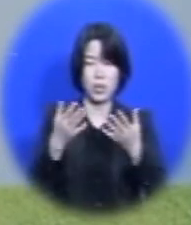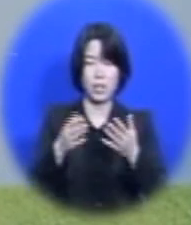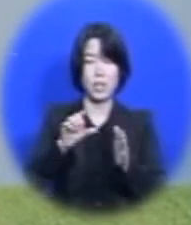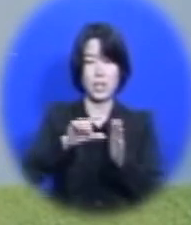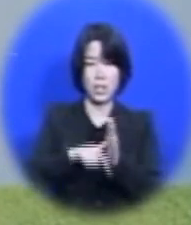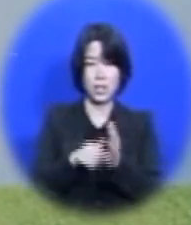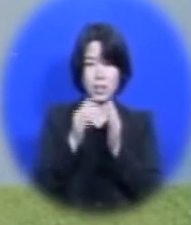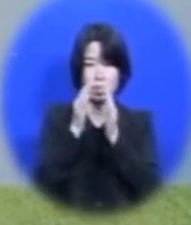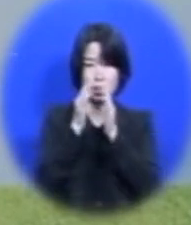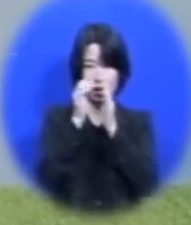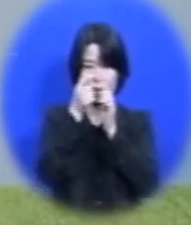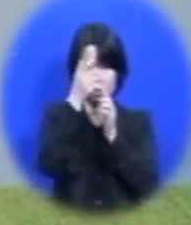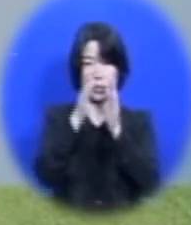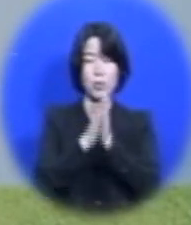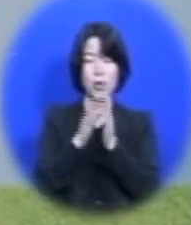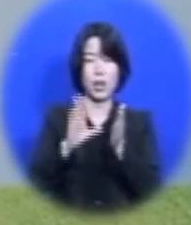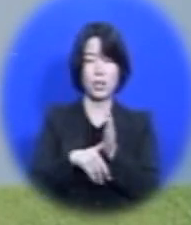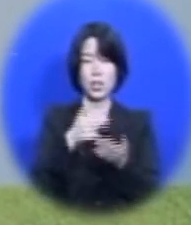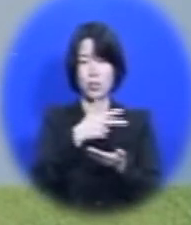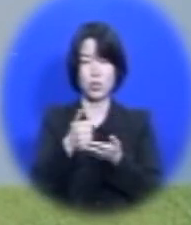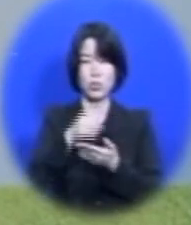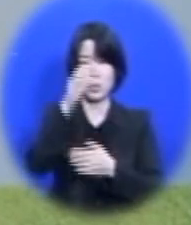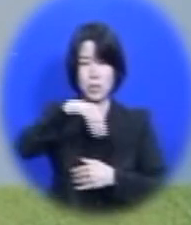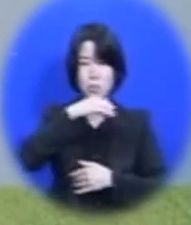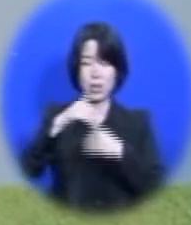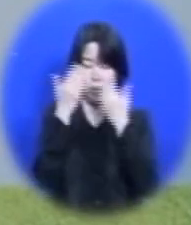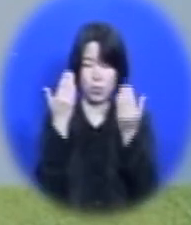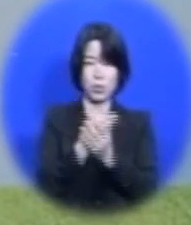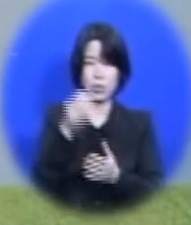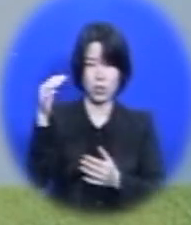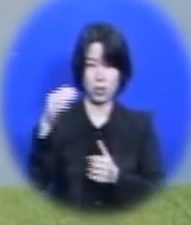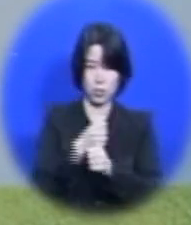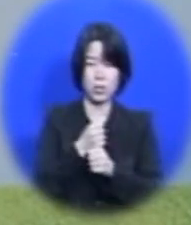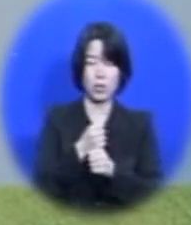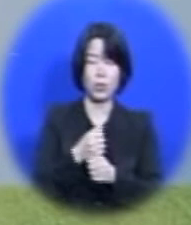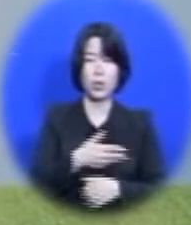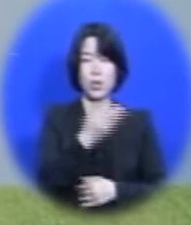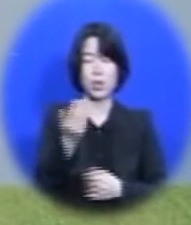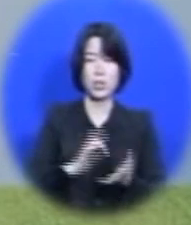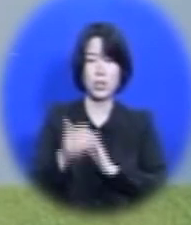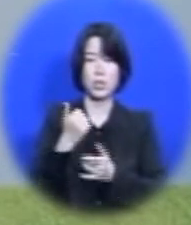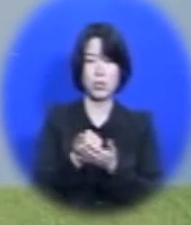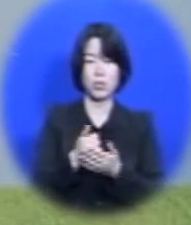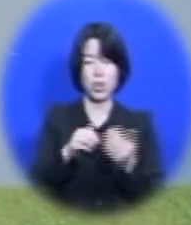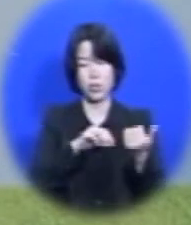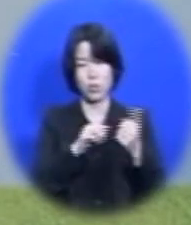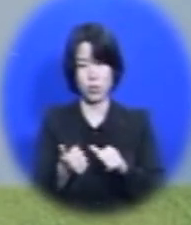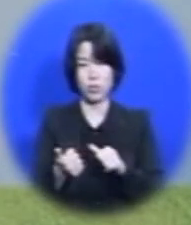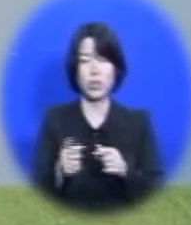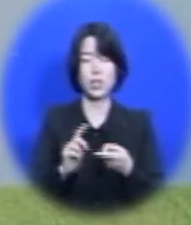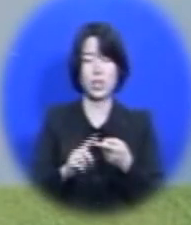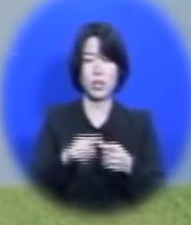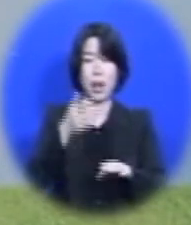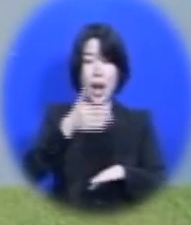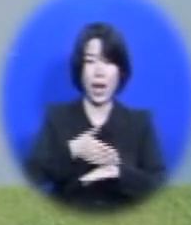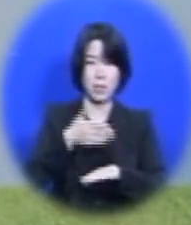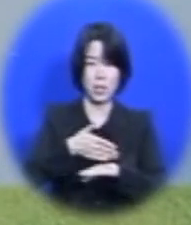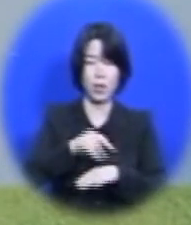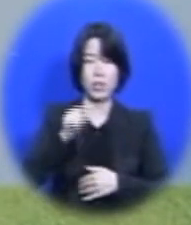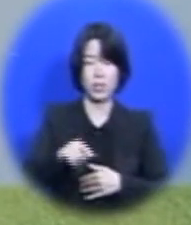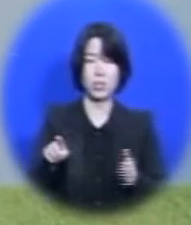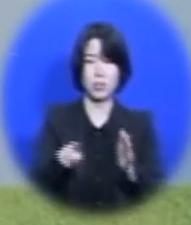때 주님의 십자가를 온전히 붙잡고 여러분이 예수님과 함께 이미 죽은 자인 것을 감사하고